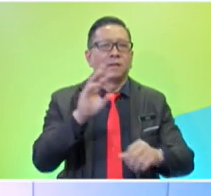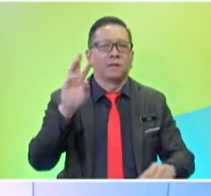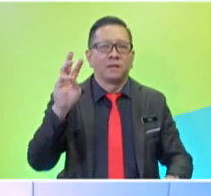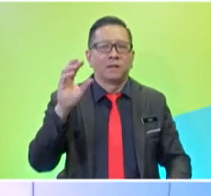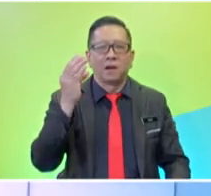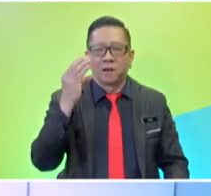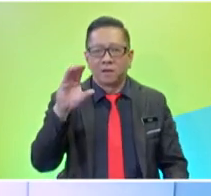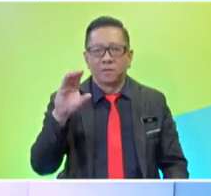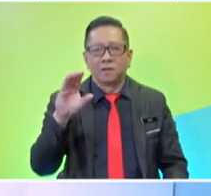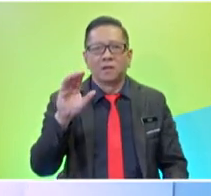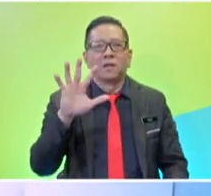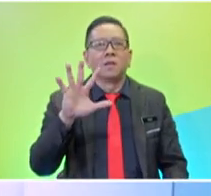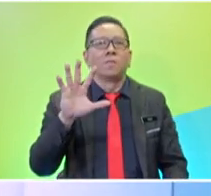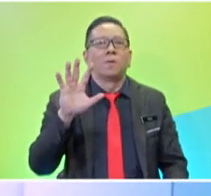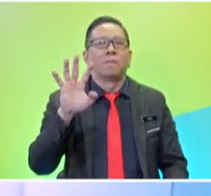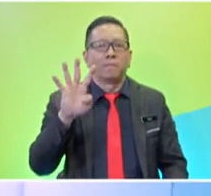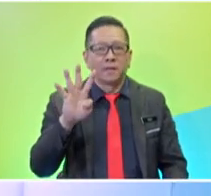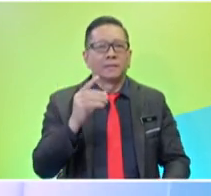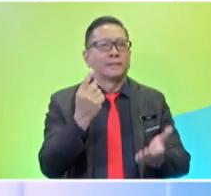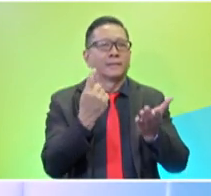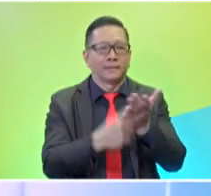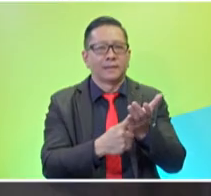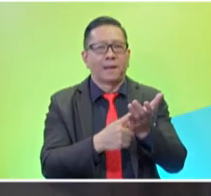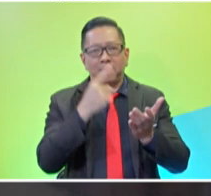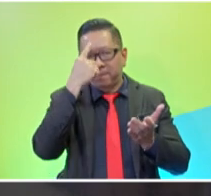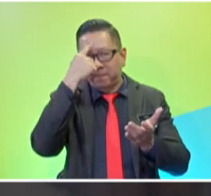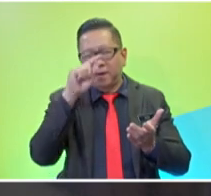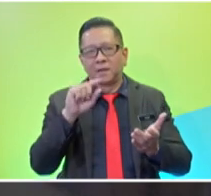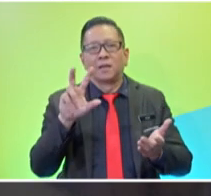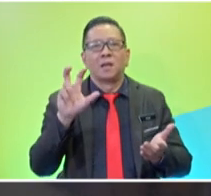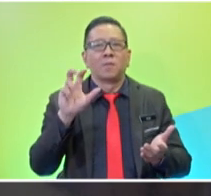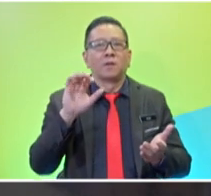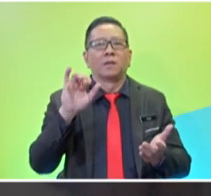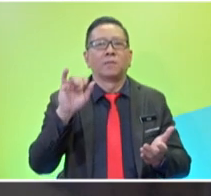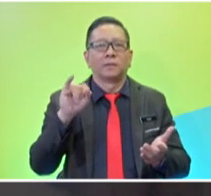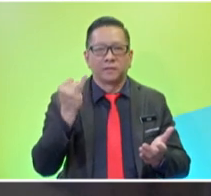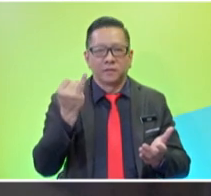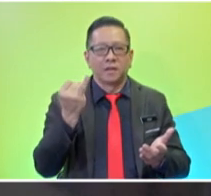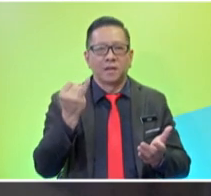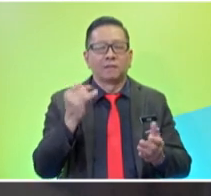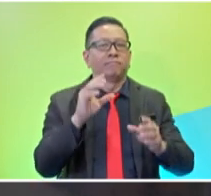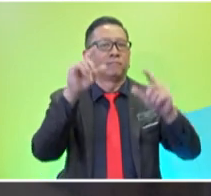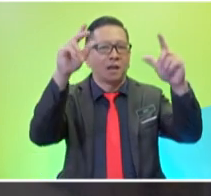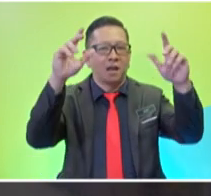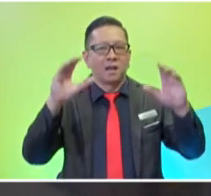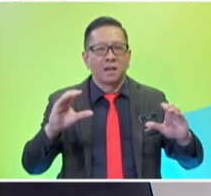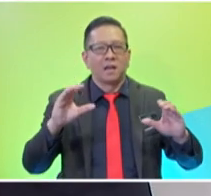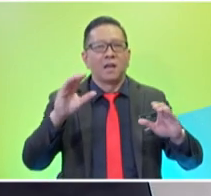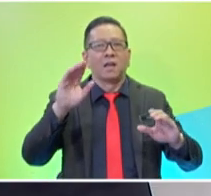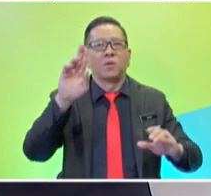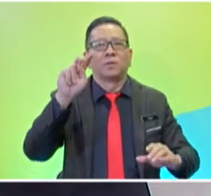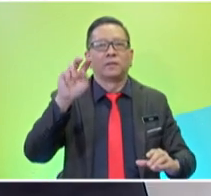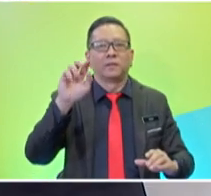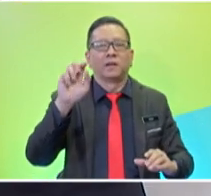654 Sin bagi 30 kilo white per jam itu kita Panggil sebagai kaidah yunitarid